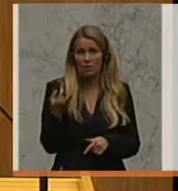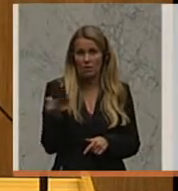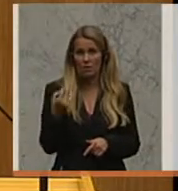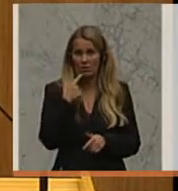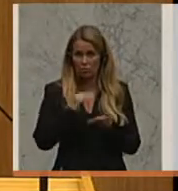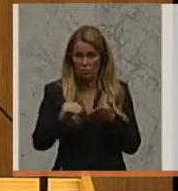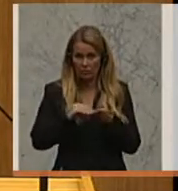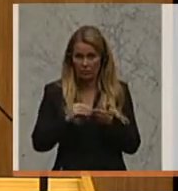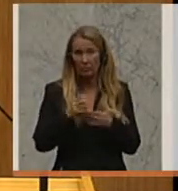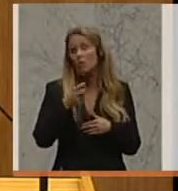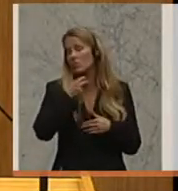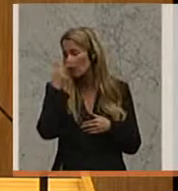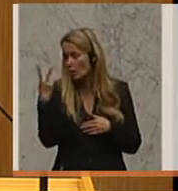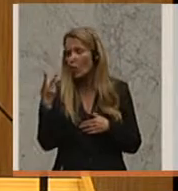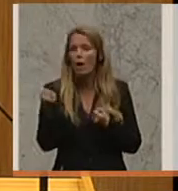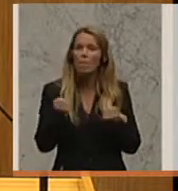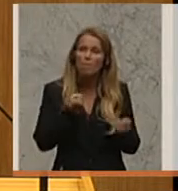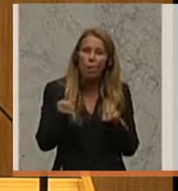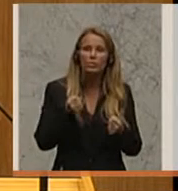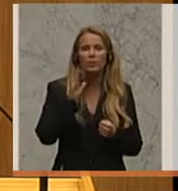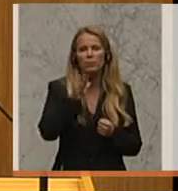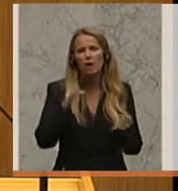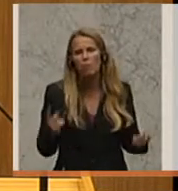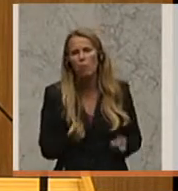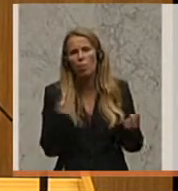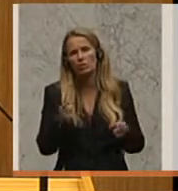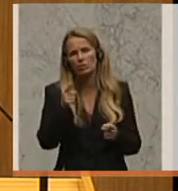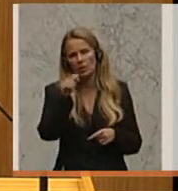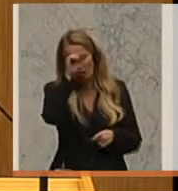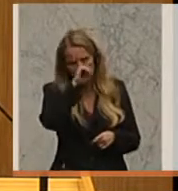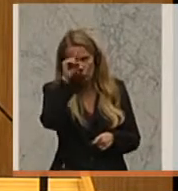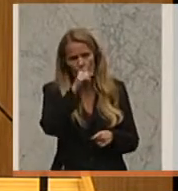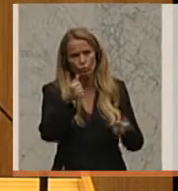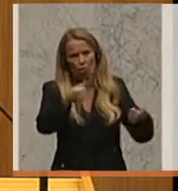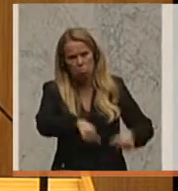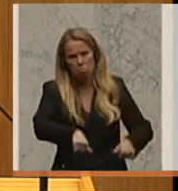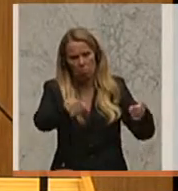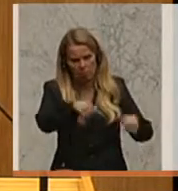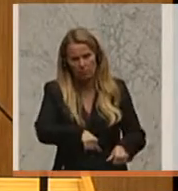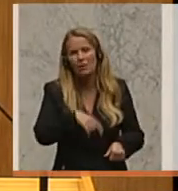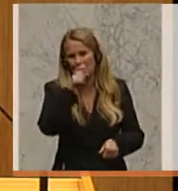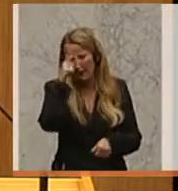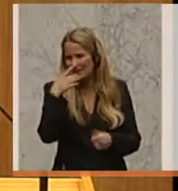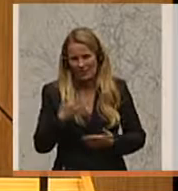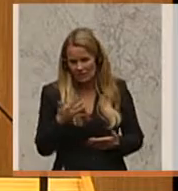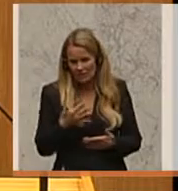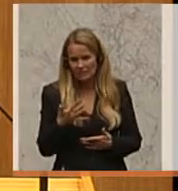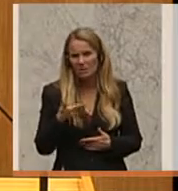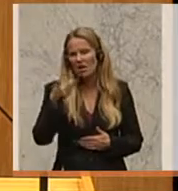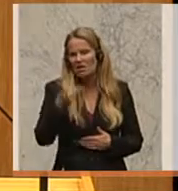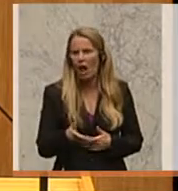ist die Politik mit ihrer populistisch-idiotischen Selbstherabwürdigung, er hat gemeint,